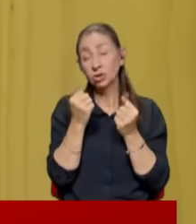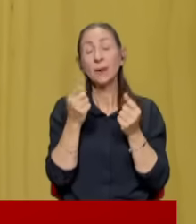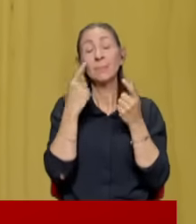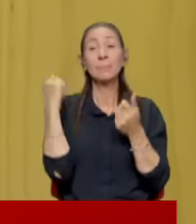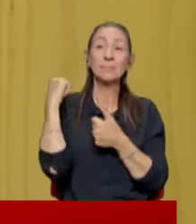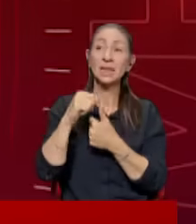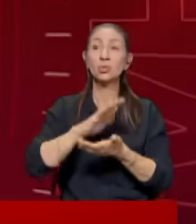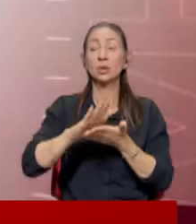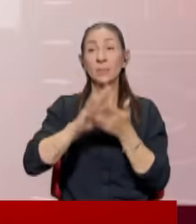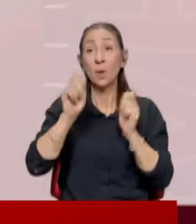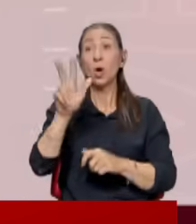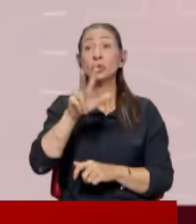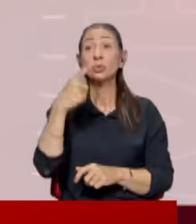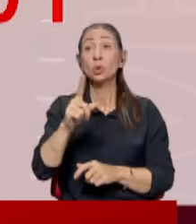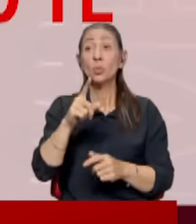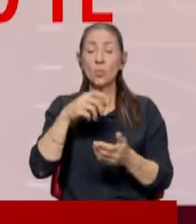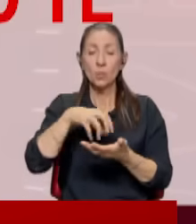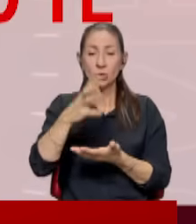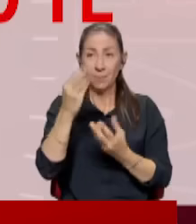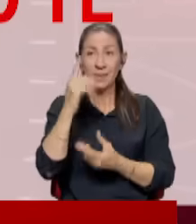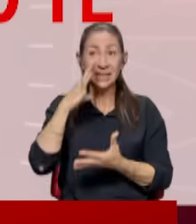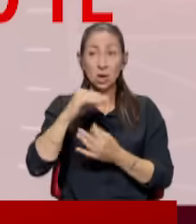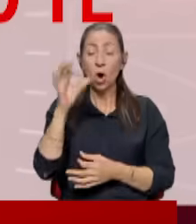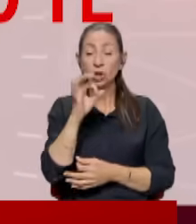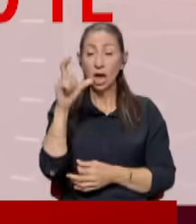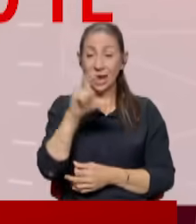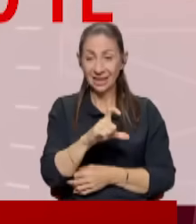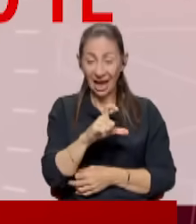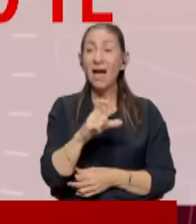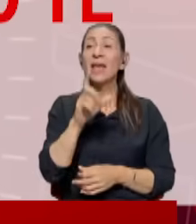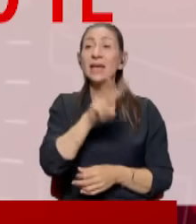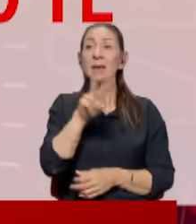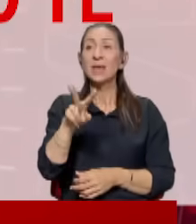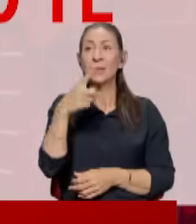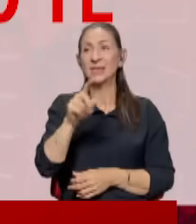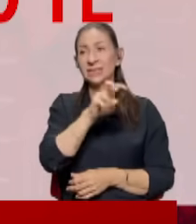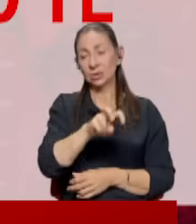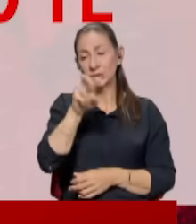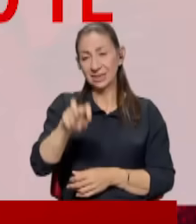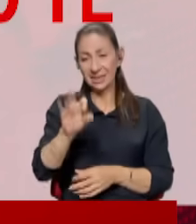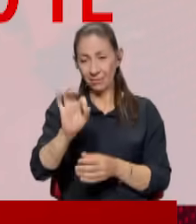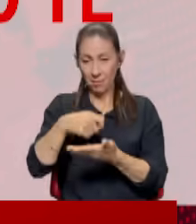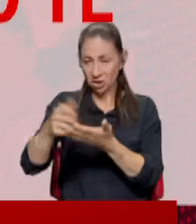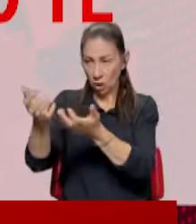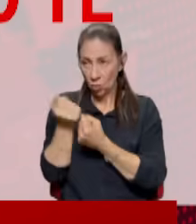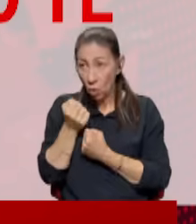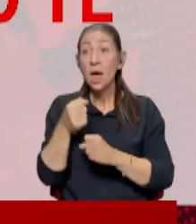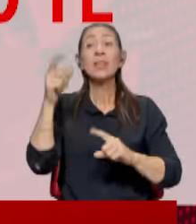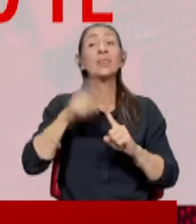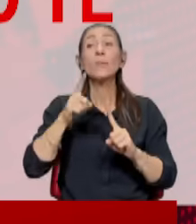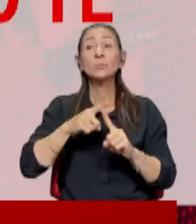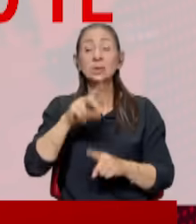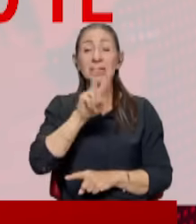gözden geçirilmelidir. 30 bin lira brüt maaşı olan bir kişi Ocak ayında 22.880 lira maaş alırken